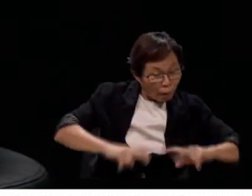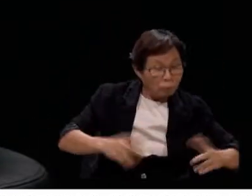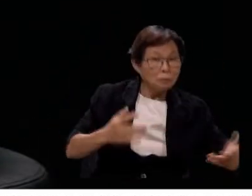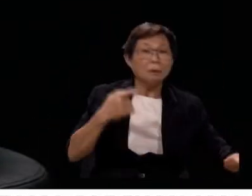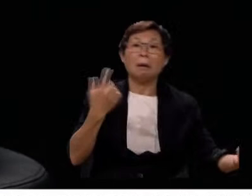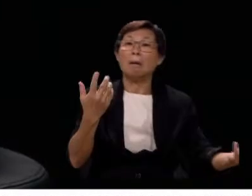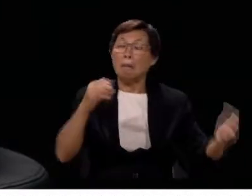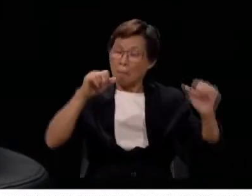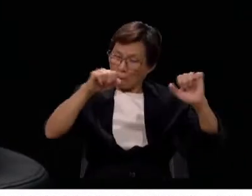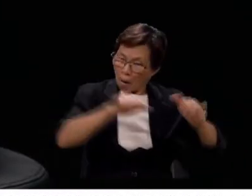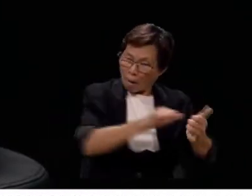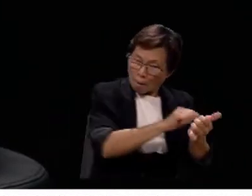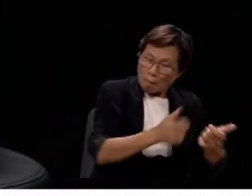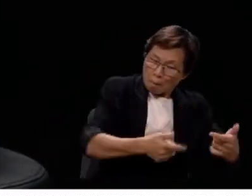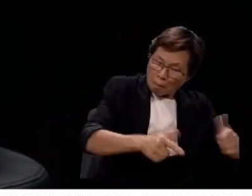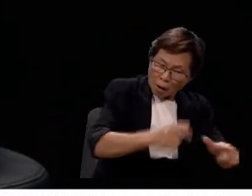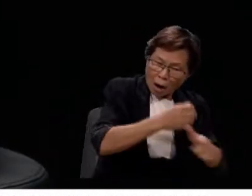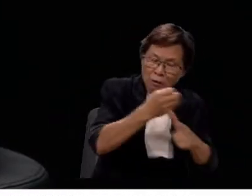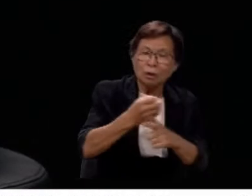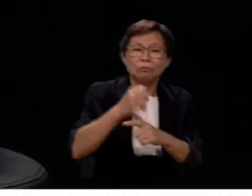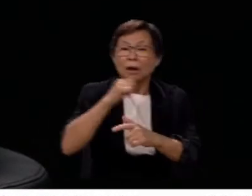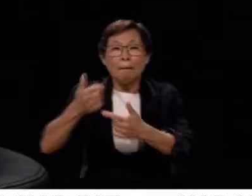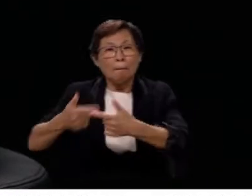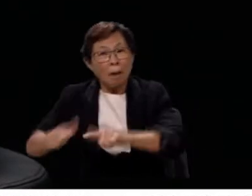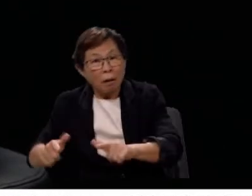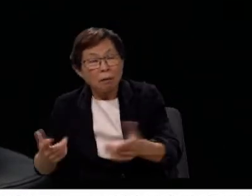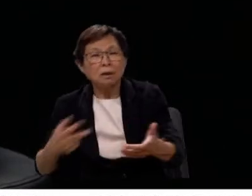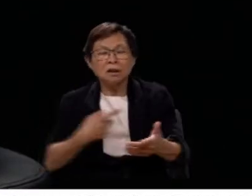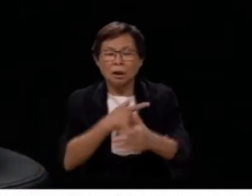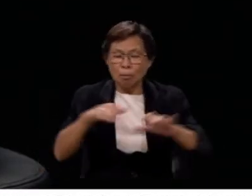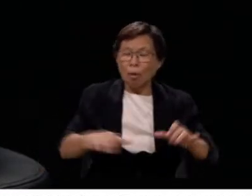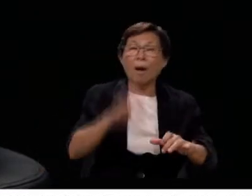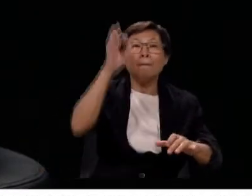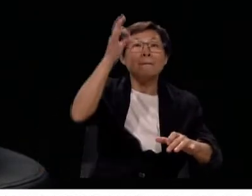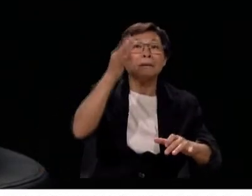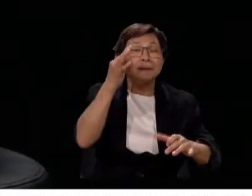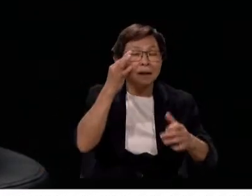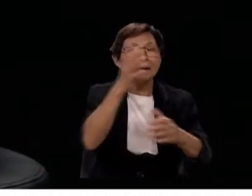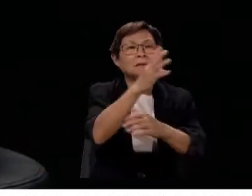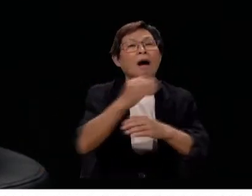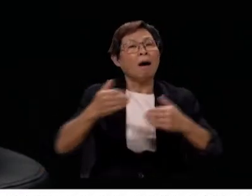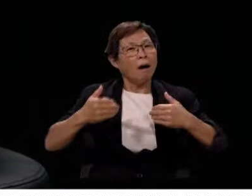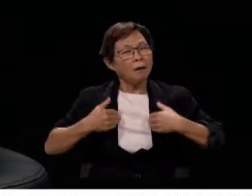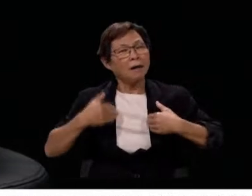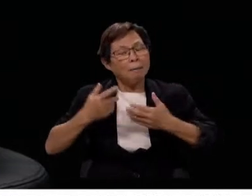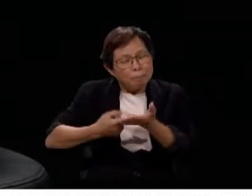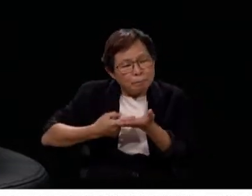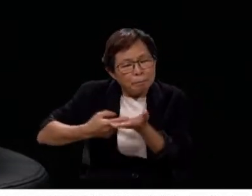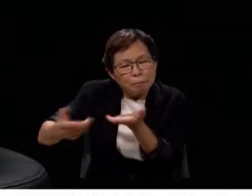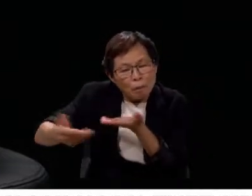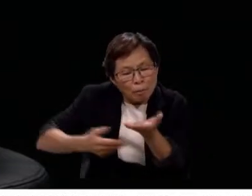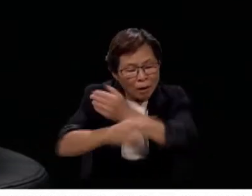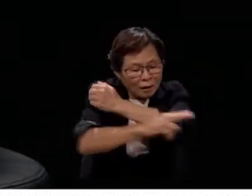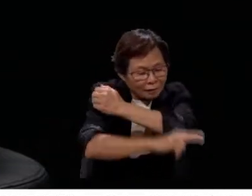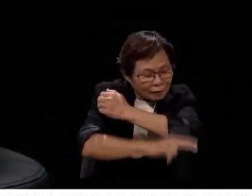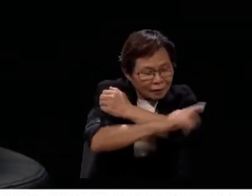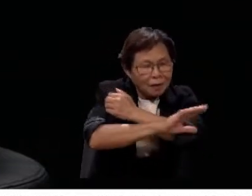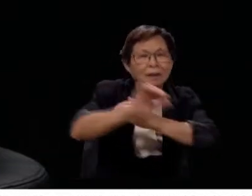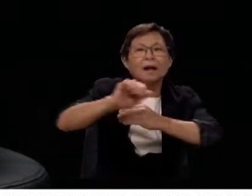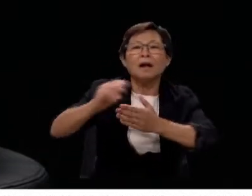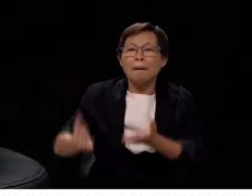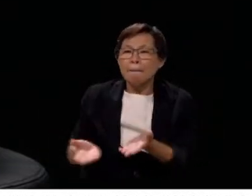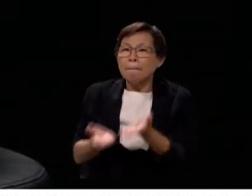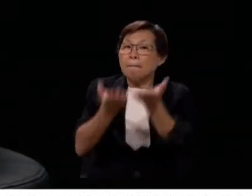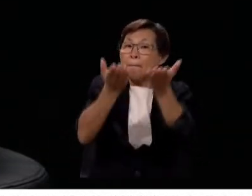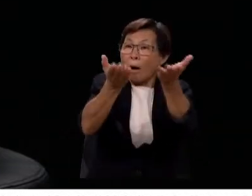boys mania boleh dibenarkan dan sebagainya dan itu kita bukan saja dibuat dipencet persekutuan ki malah kita akan berbincang-bincang negeri dan dibawa